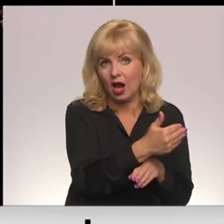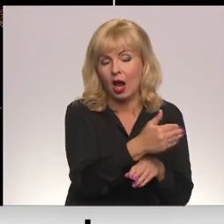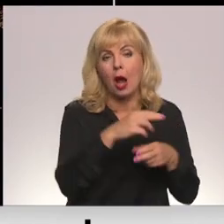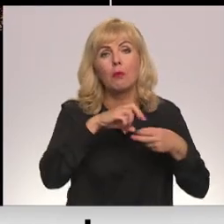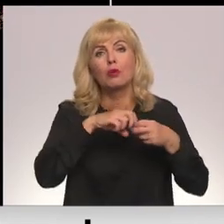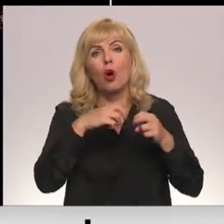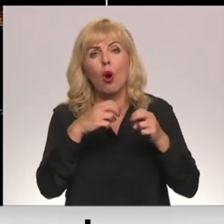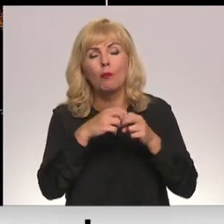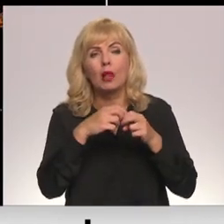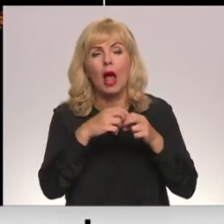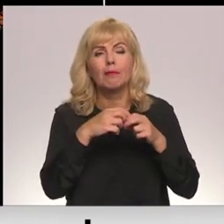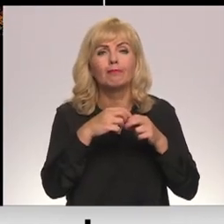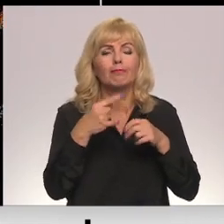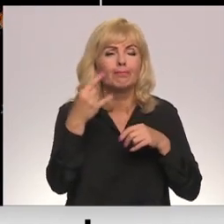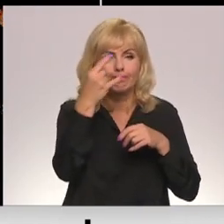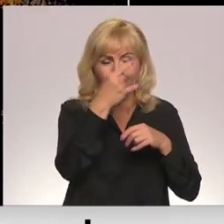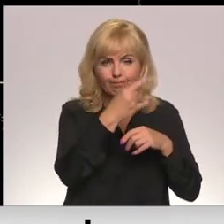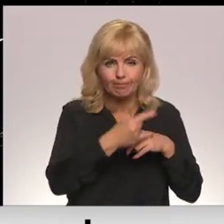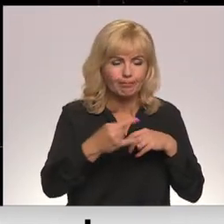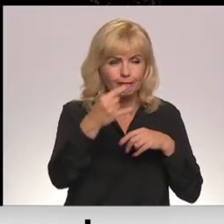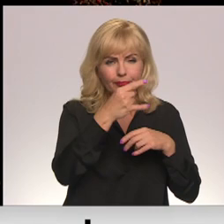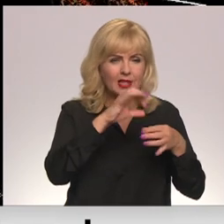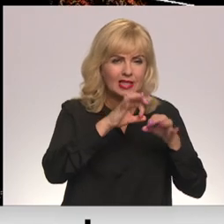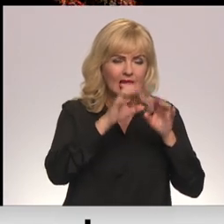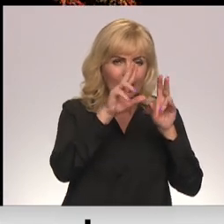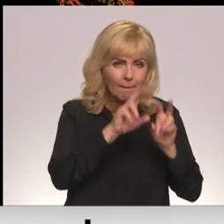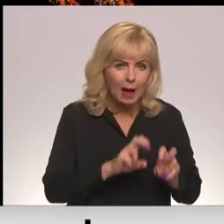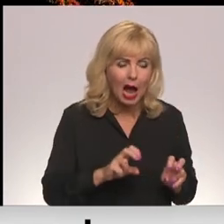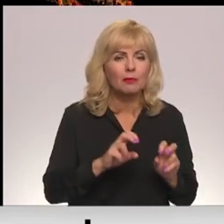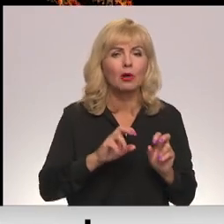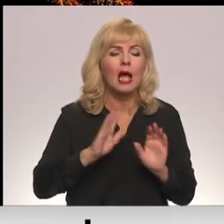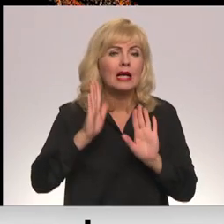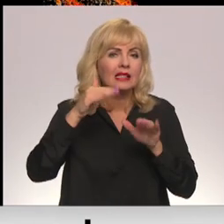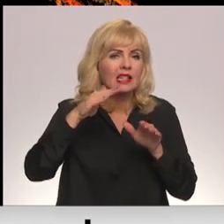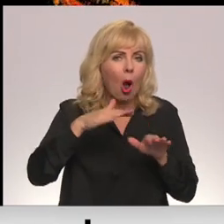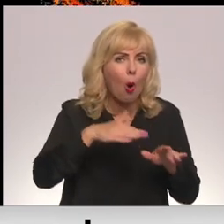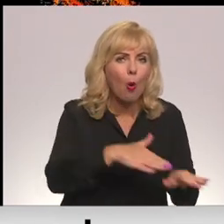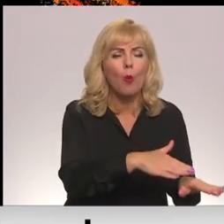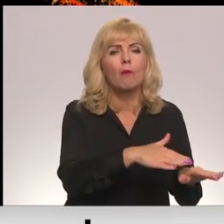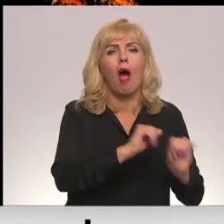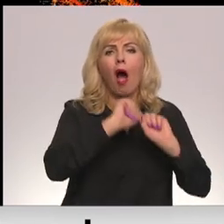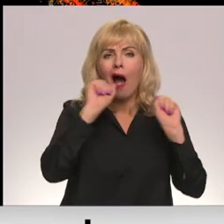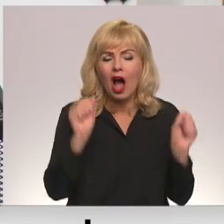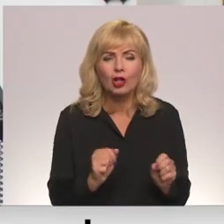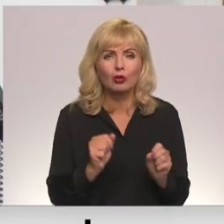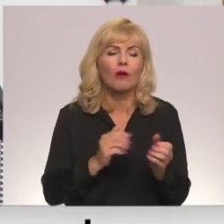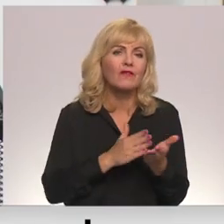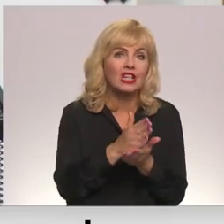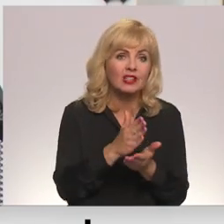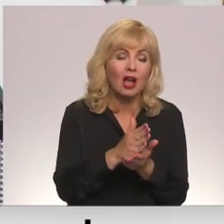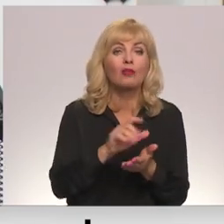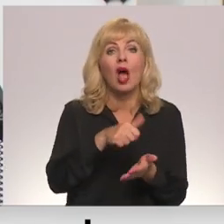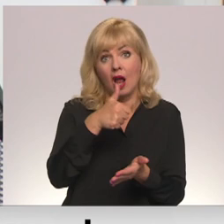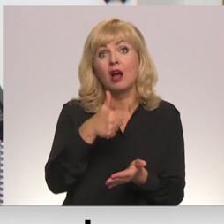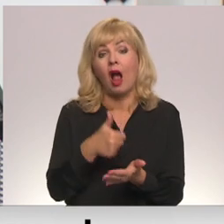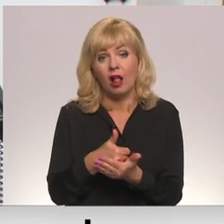problēmu diagnosticēšanas un beidzot ar, pieņemsim, straumes ātruma virziena modelēšana.